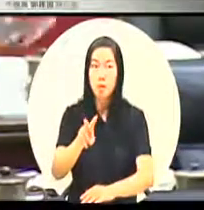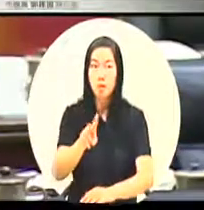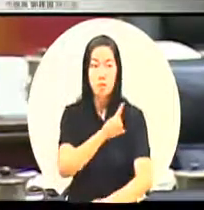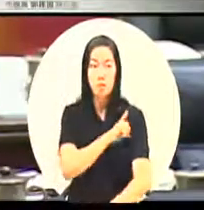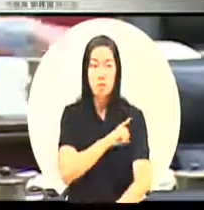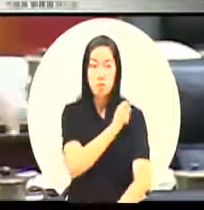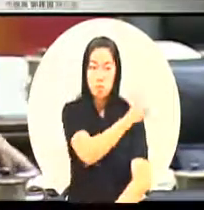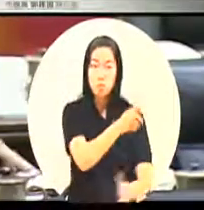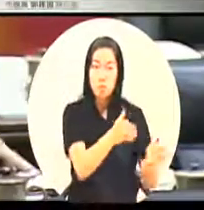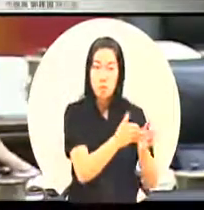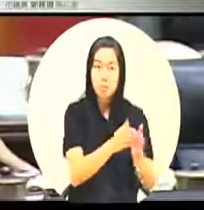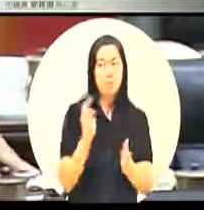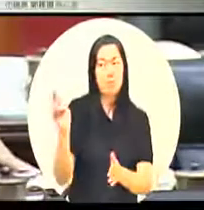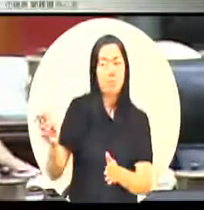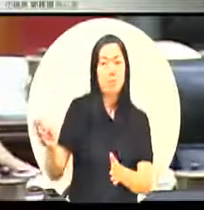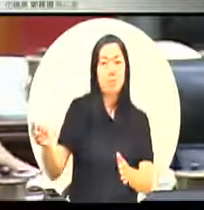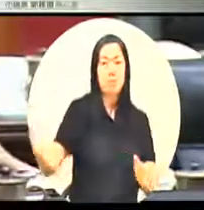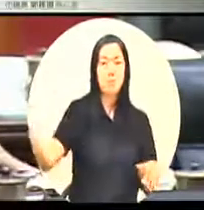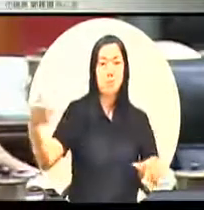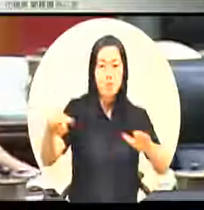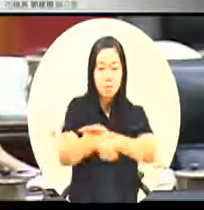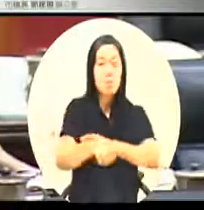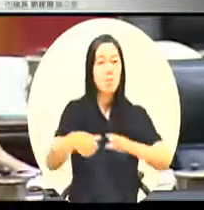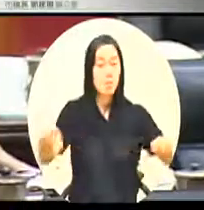买了后叫人煮。只有